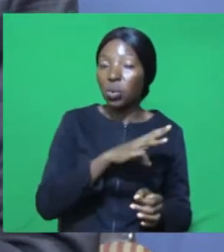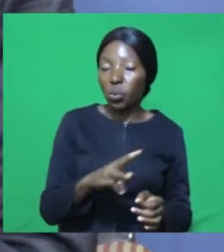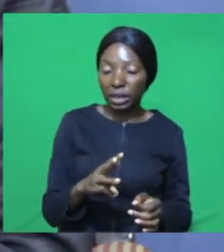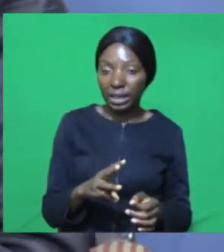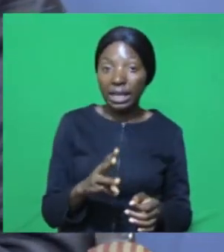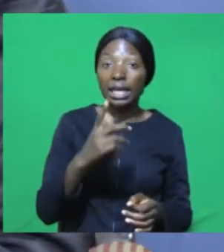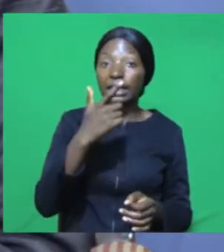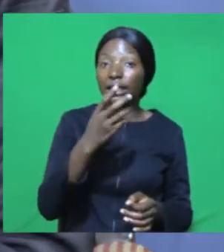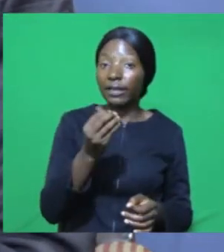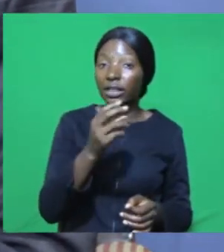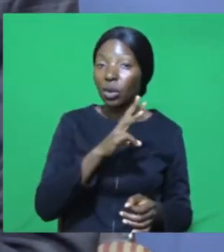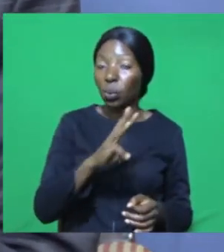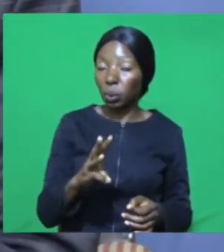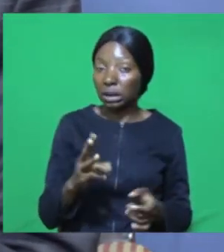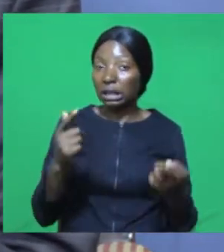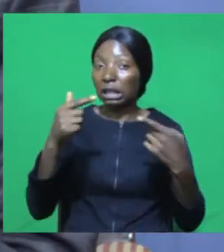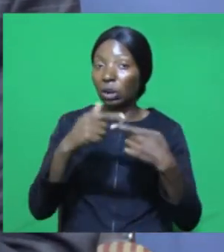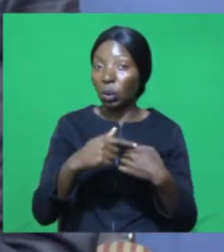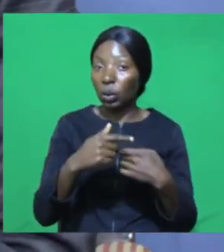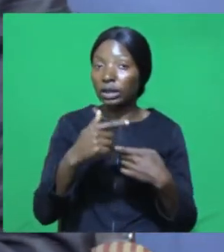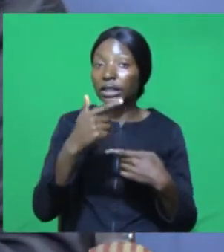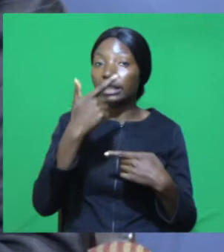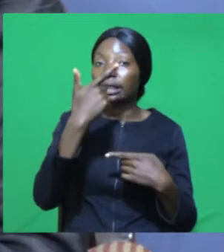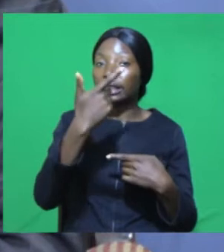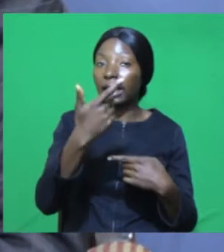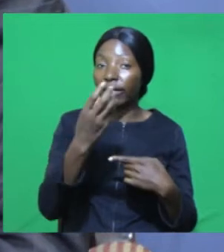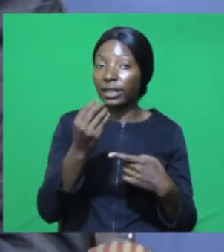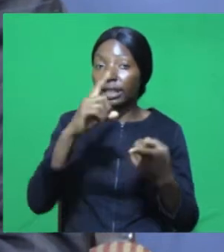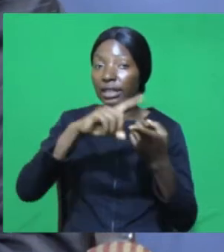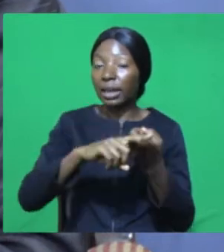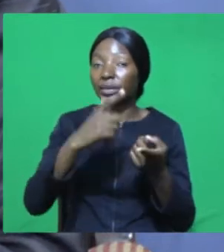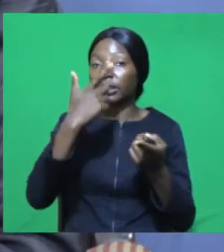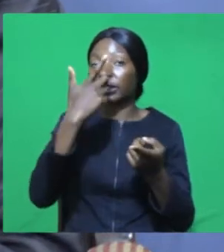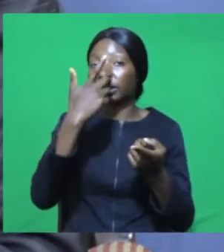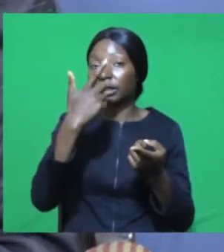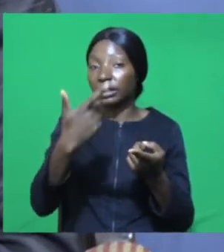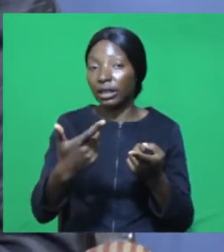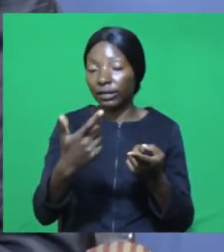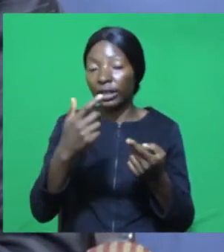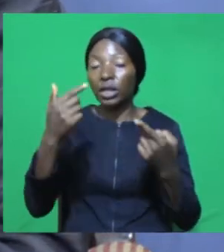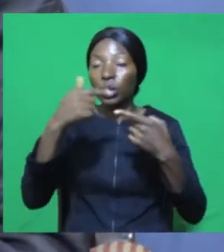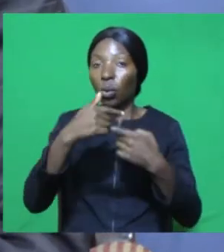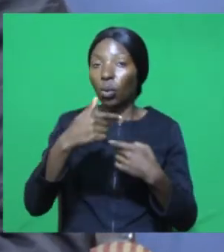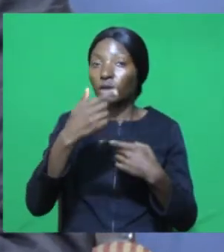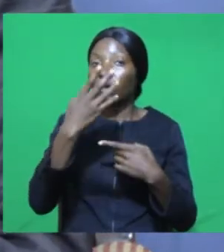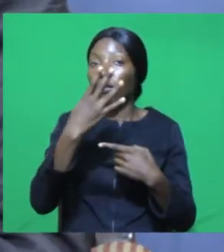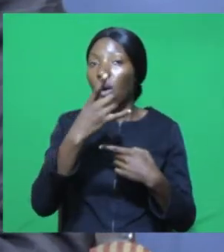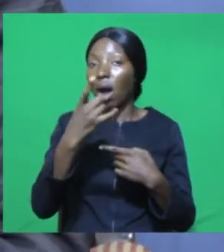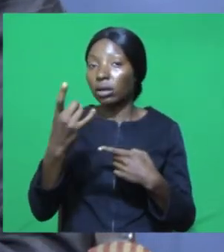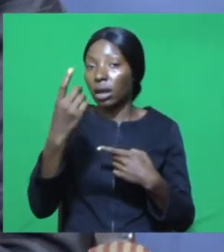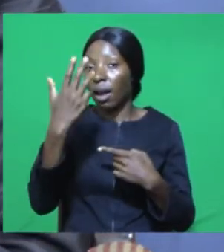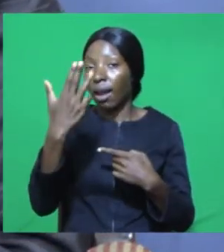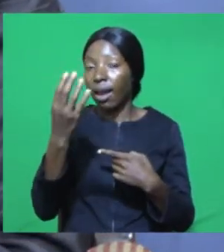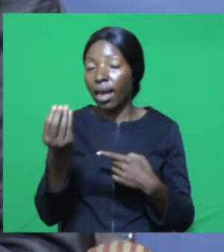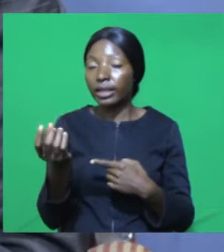kudzisa madays. Tinoti 70 times 7 yobva ita 490 days. Asi nengari yekuti